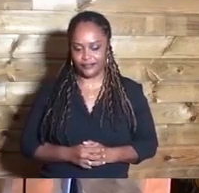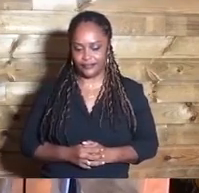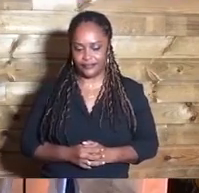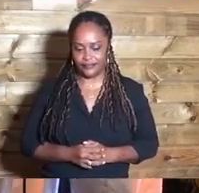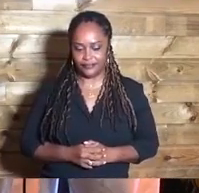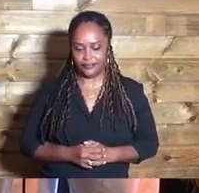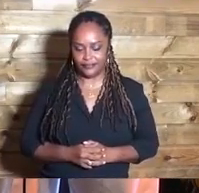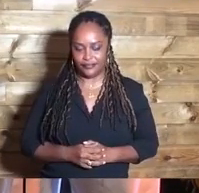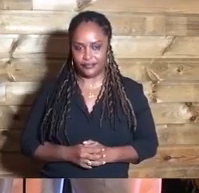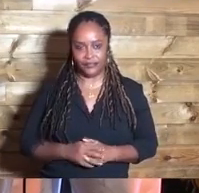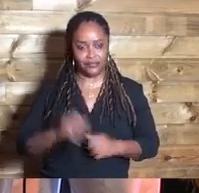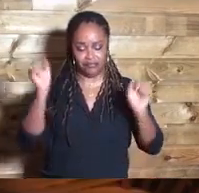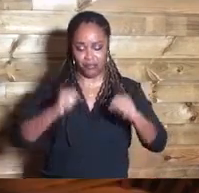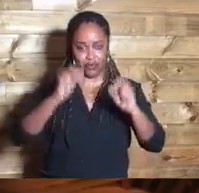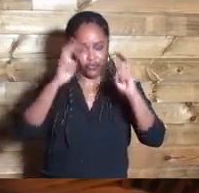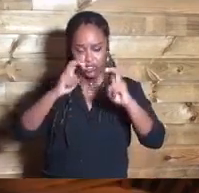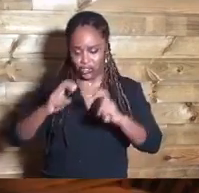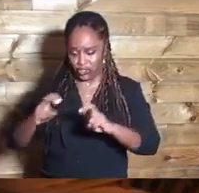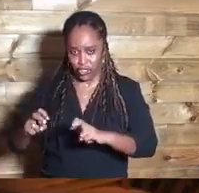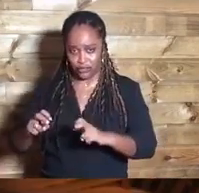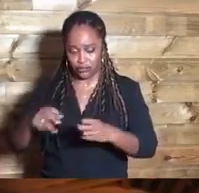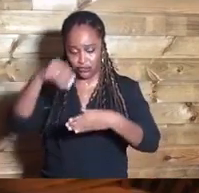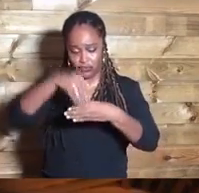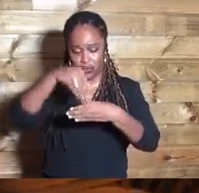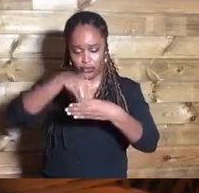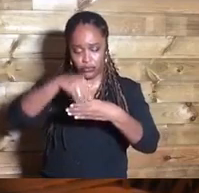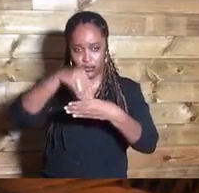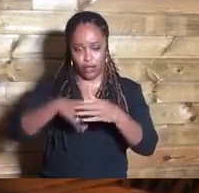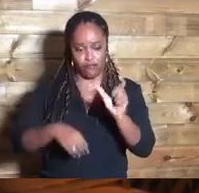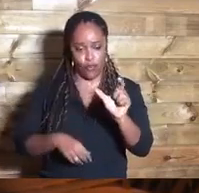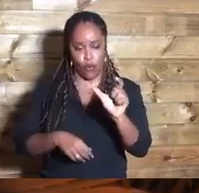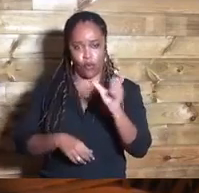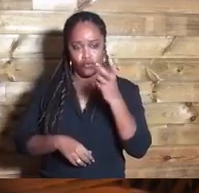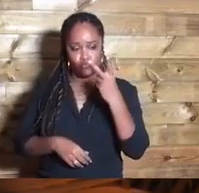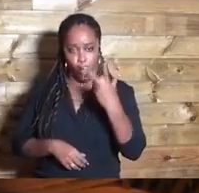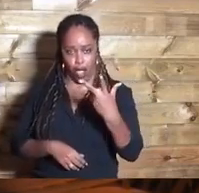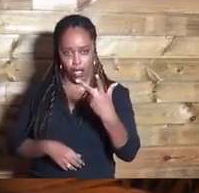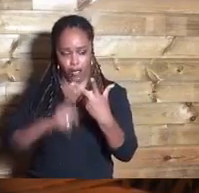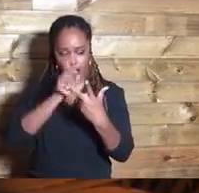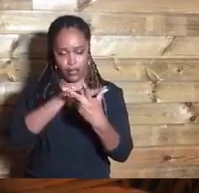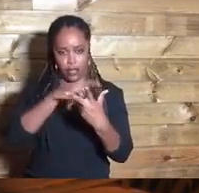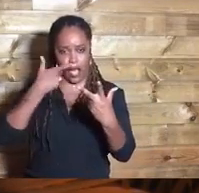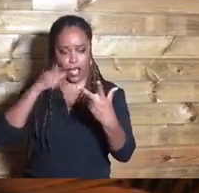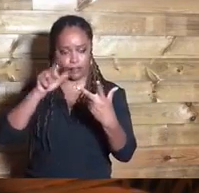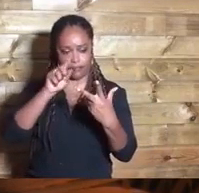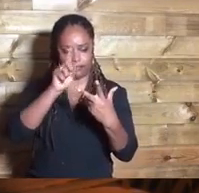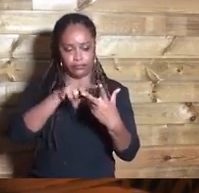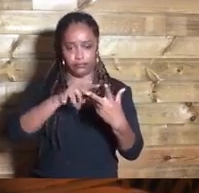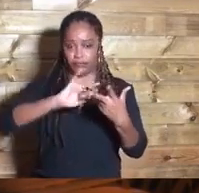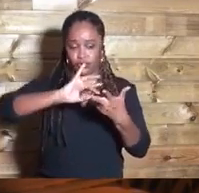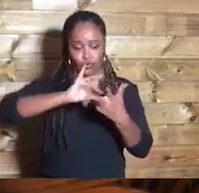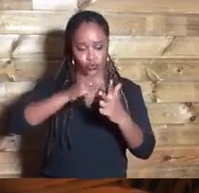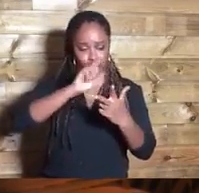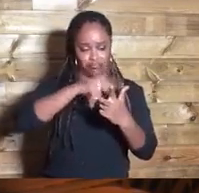J'en peux chercher l'azovlé et en convaincu que c'est ça, puisque tous les concepts regroupés